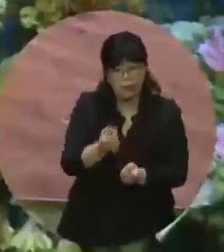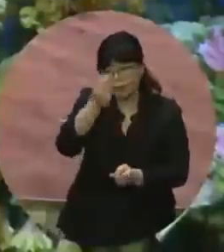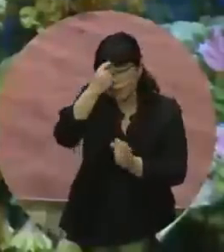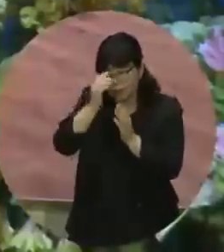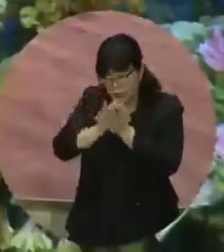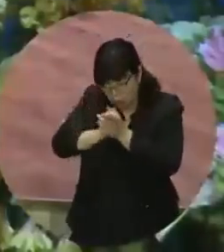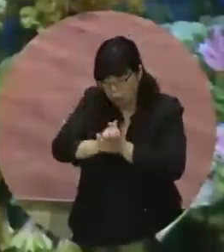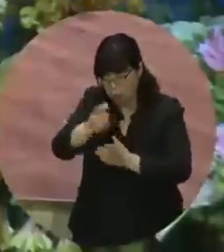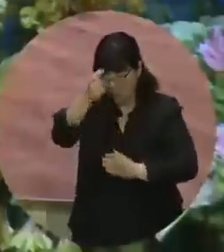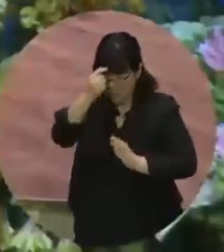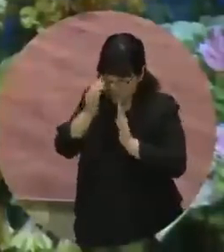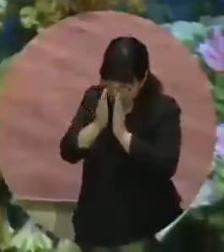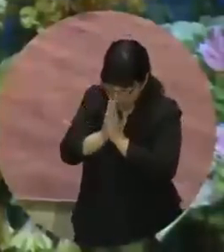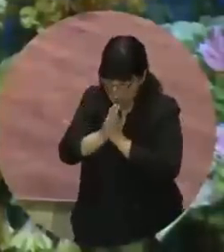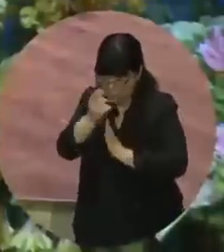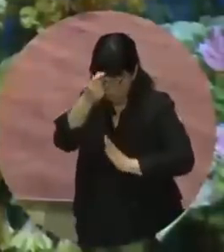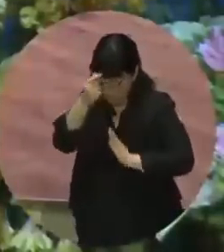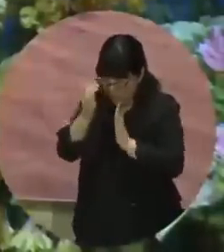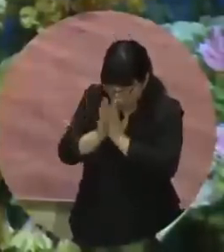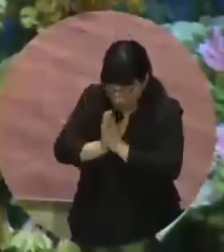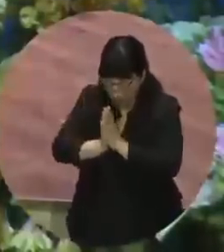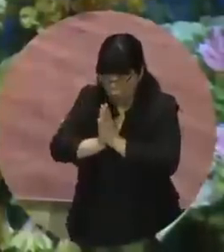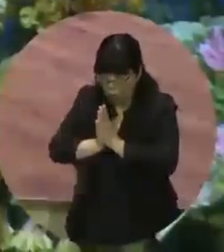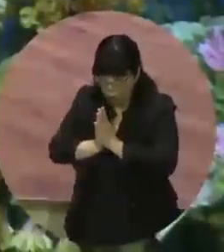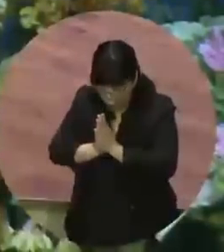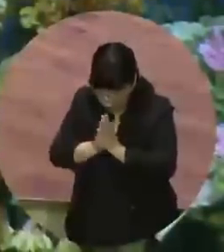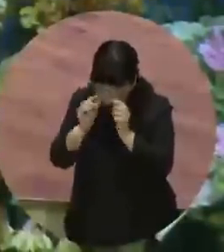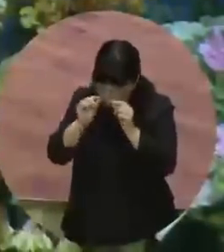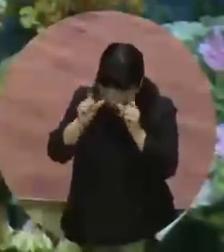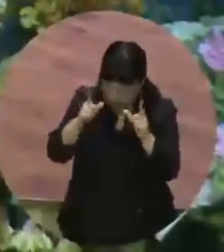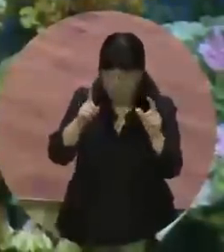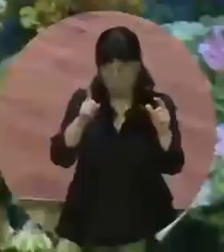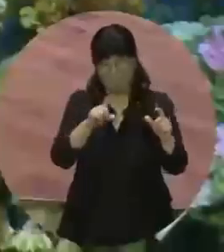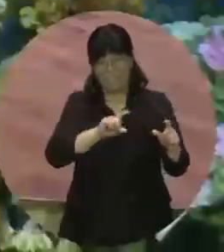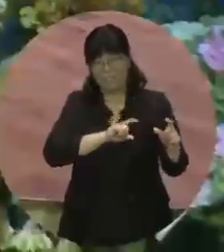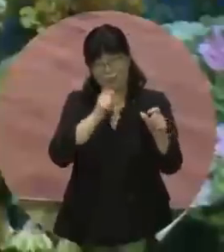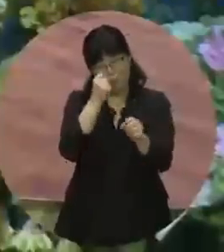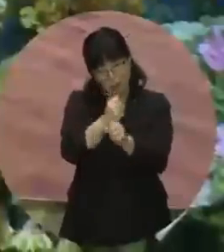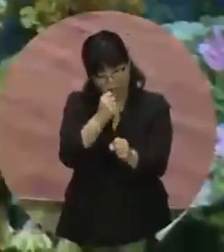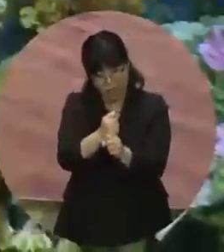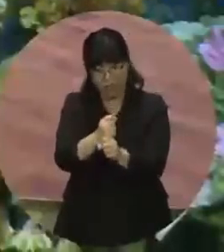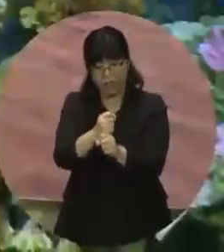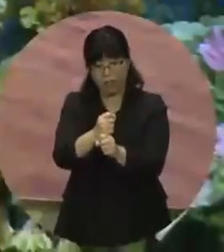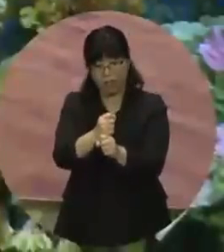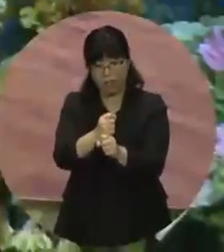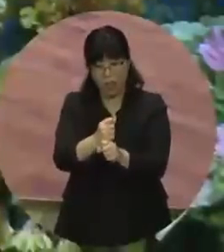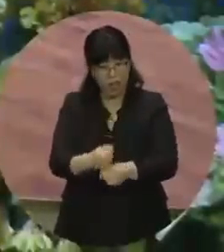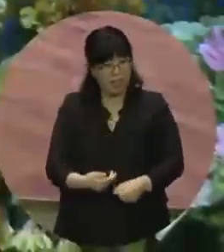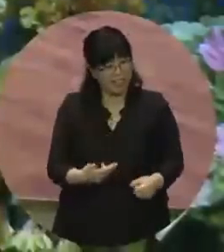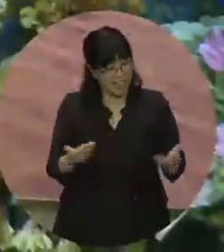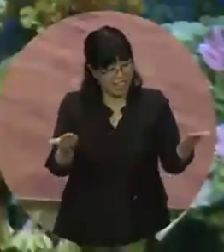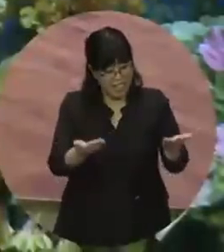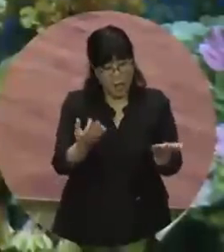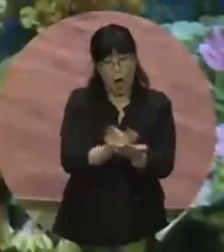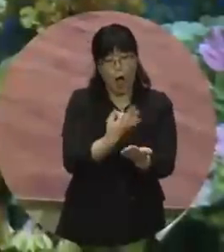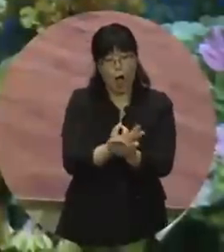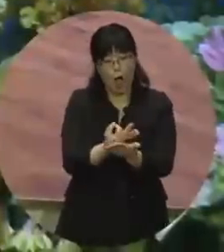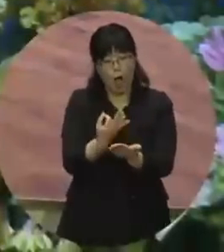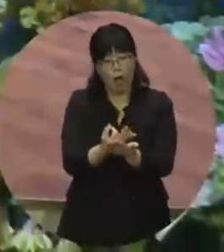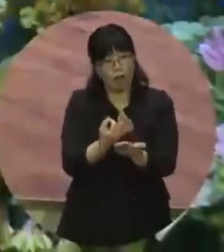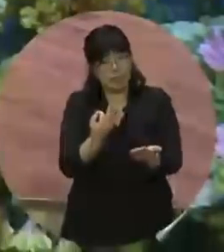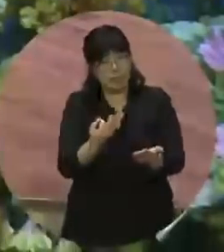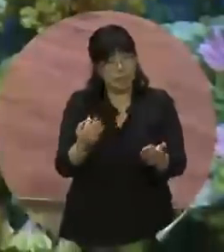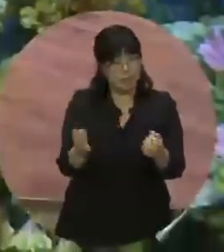훈련 나왔다 빠지고, 뭐, 산업 숨겨 보니까 막, 이렇게 늘 빠져, 막, 주위를. 사업을 하니까 얼마나 영적으로 긴장하겠어요.